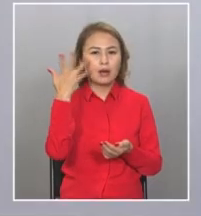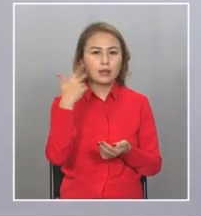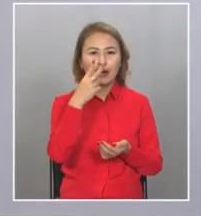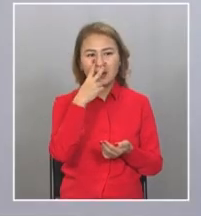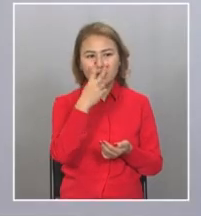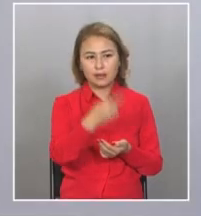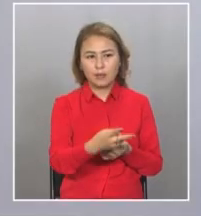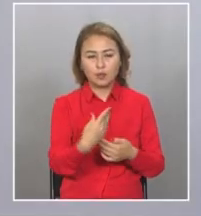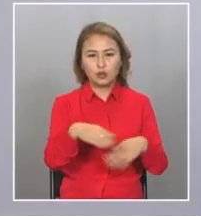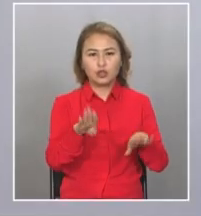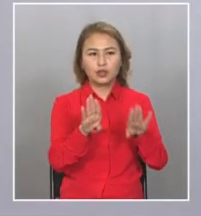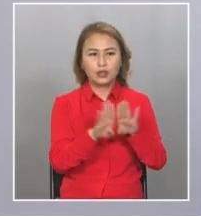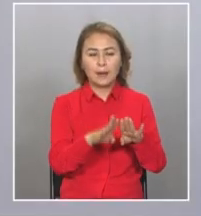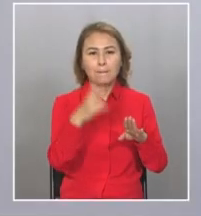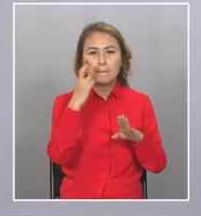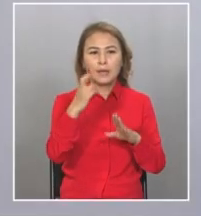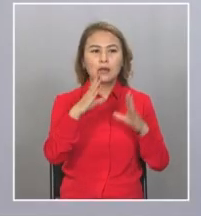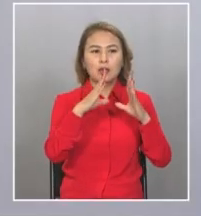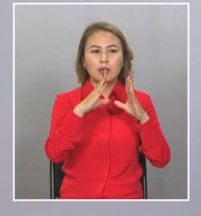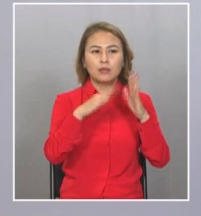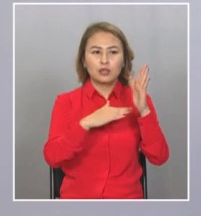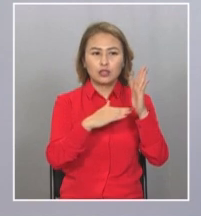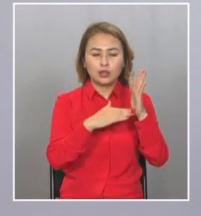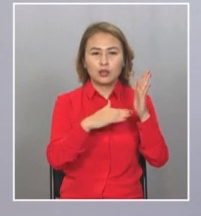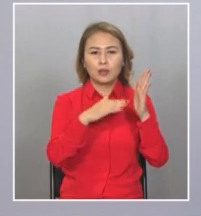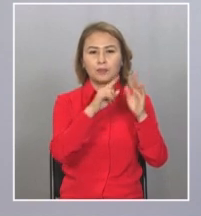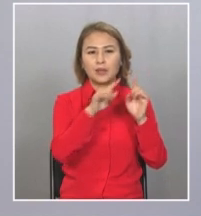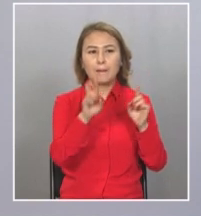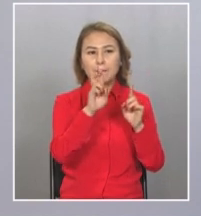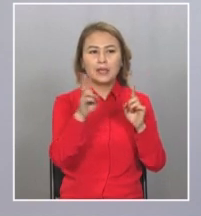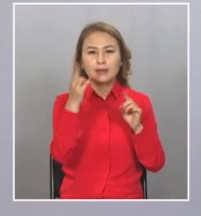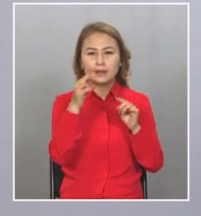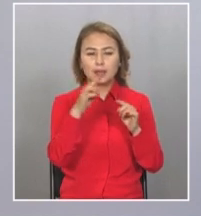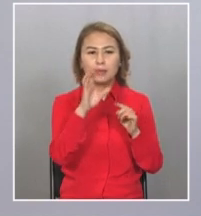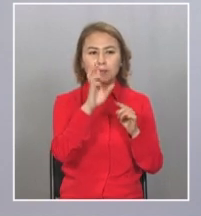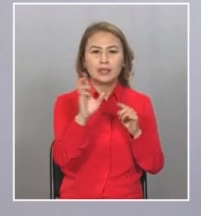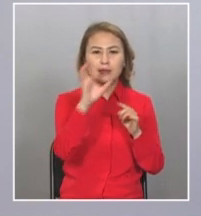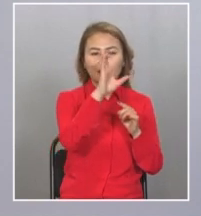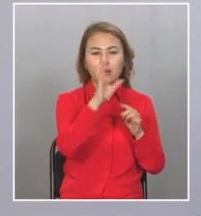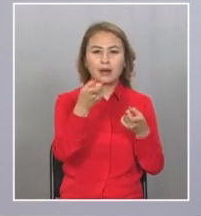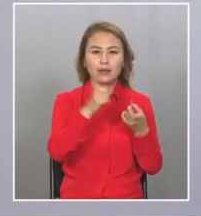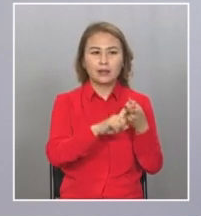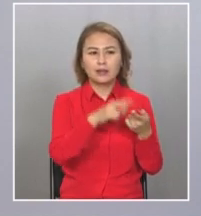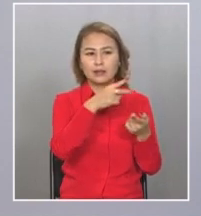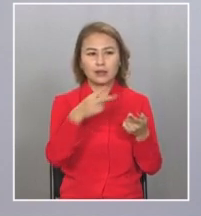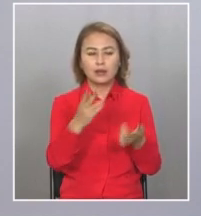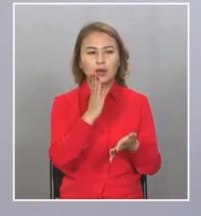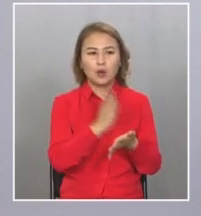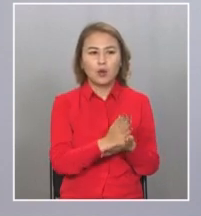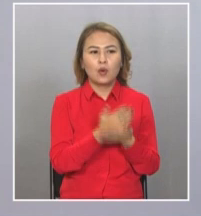қарастырамыз. Бұл жерде Б бұрышының косинусы БД-ның БЦ-ға қатынасына тең. Және